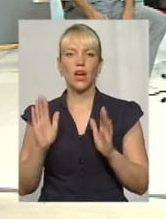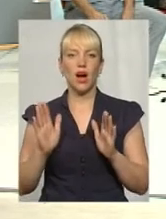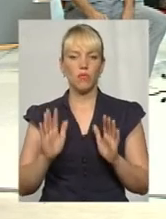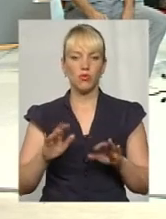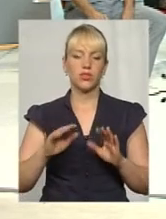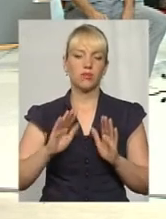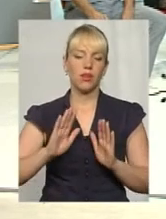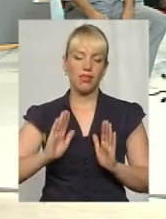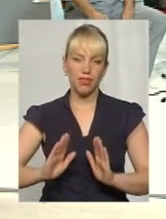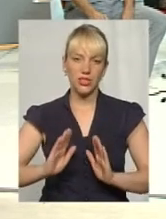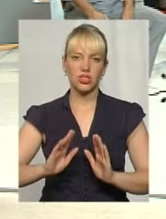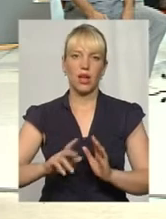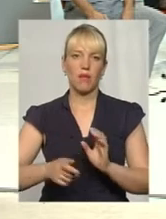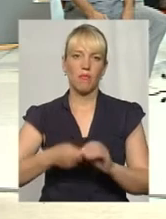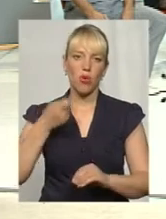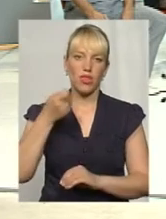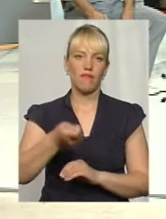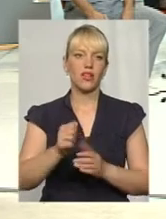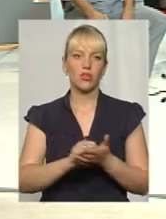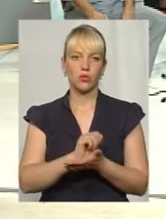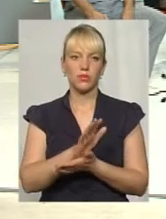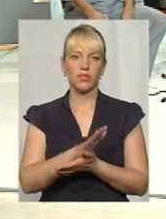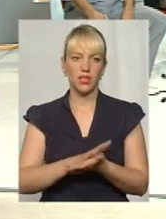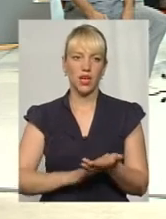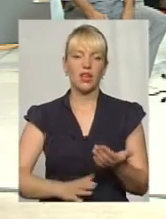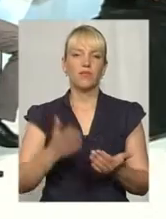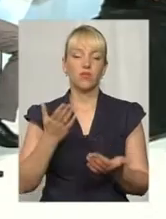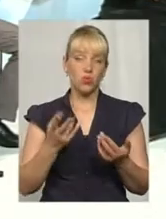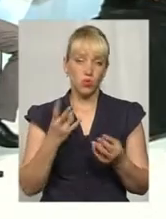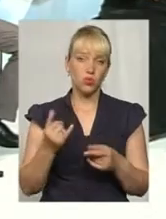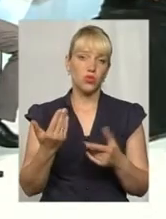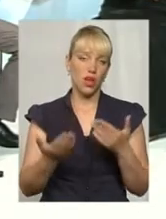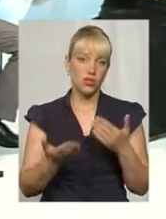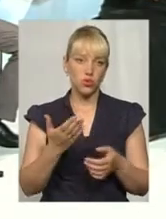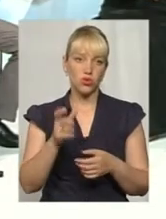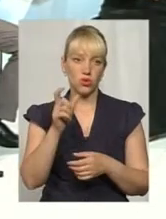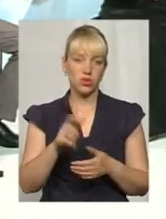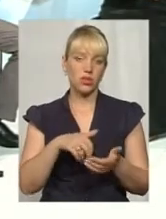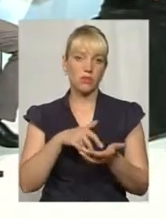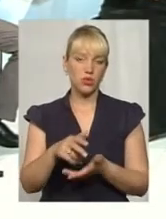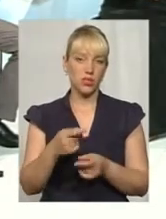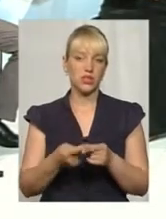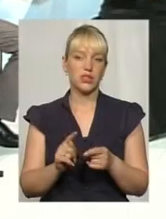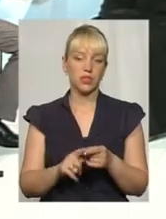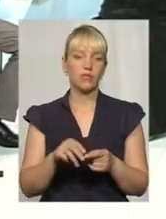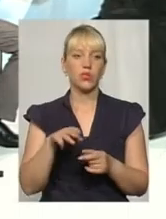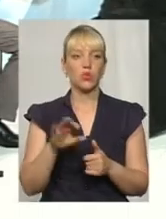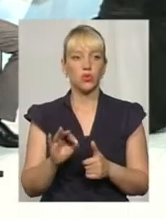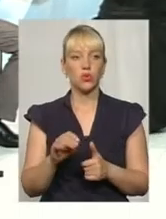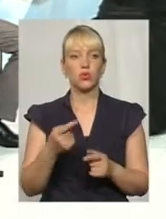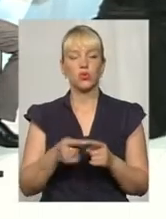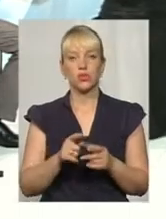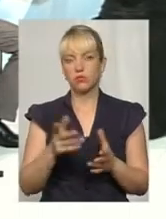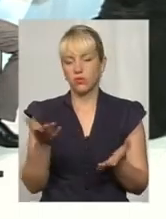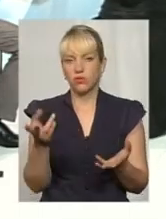подавати документи далі. Якщо він пройде, дана особа, даний кандидат, то тоді... Але ж